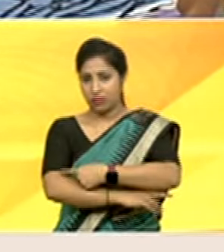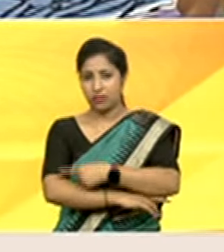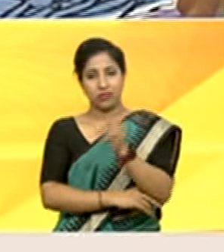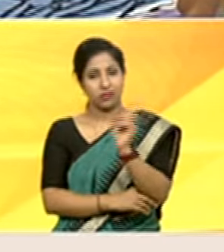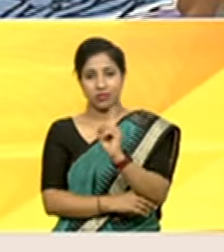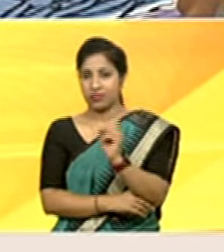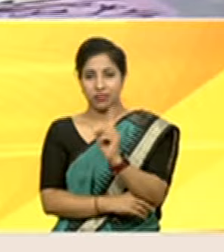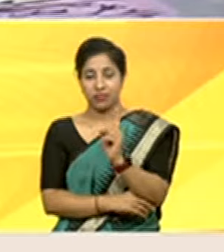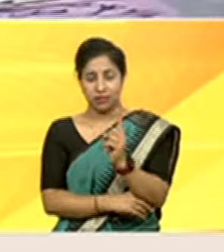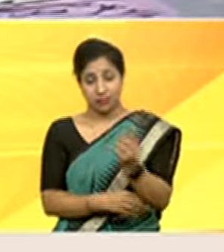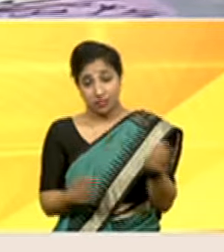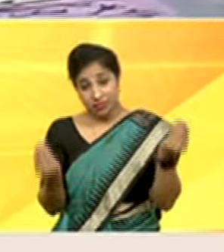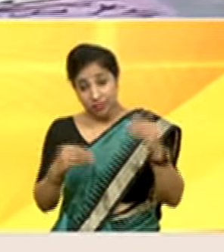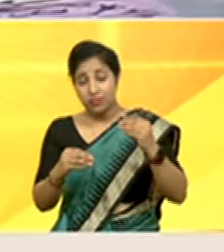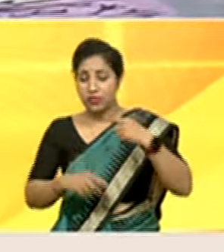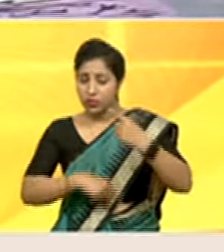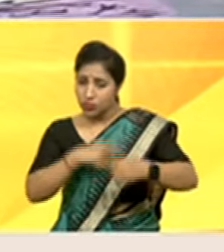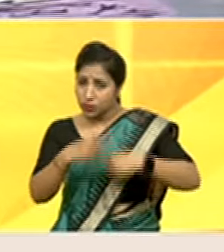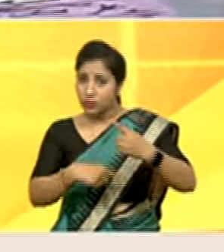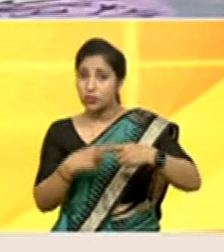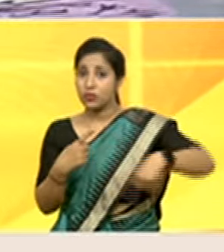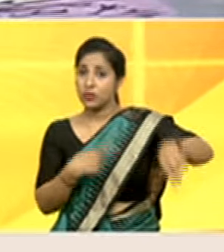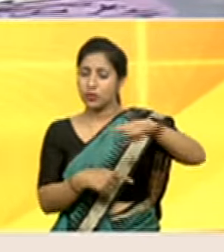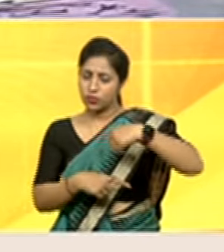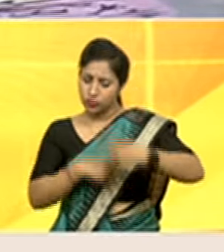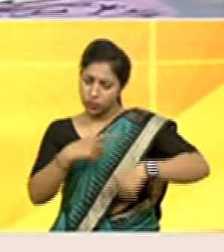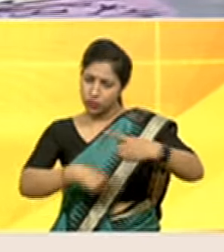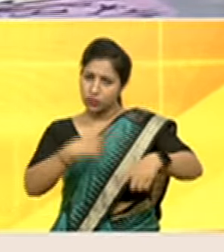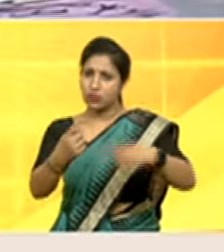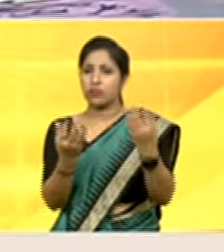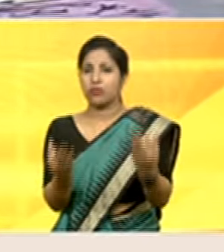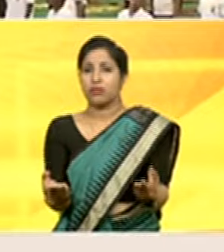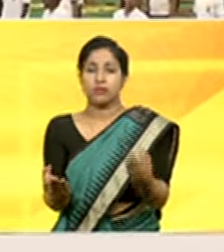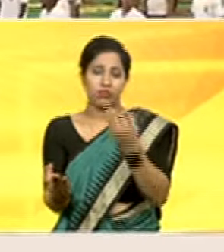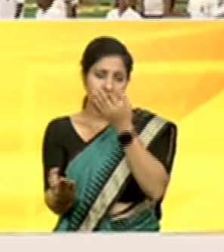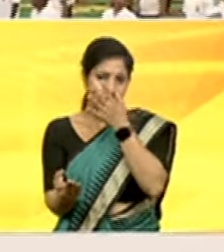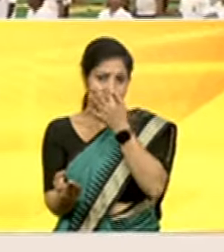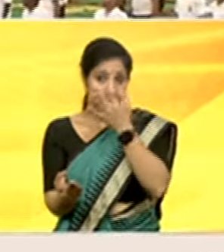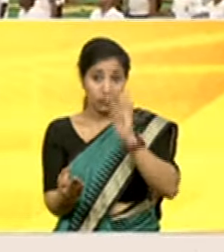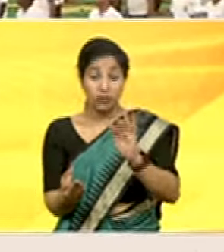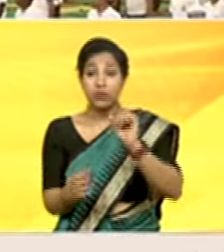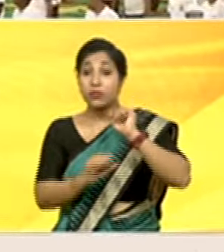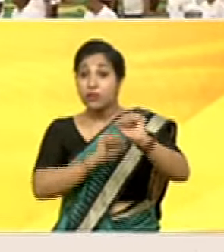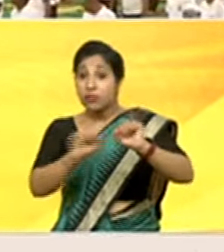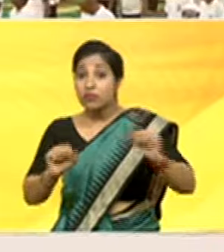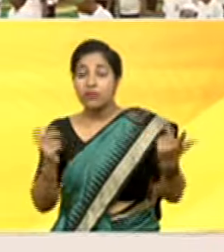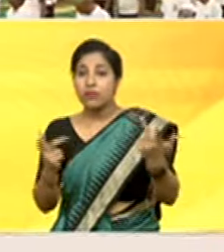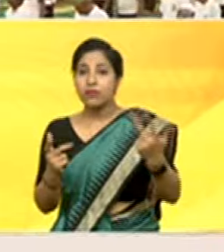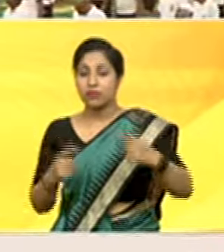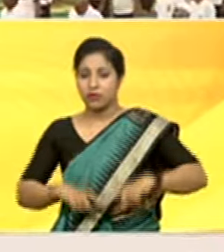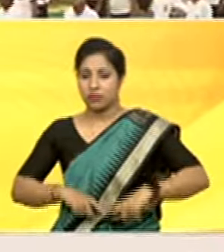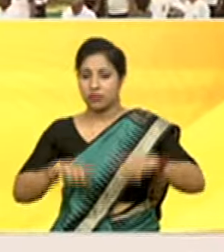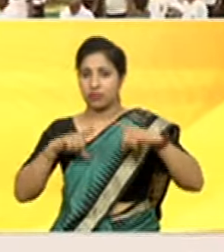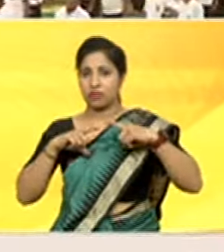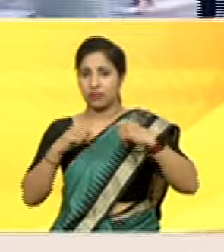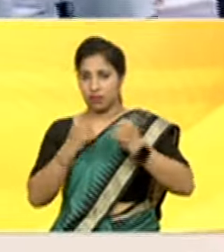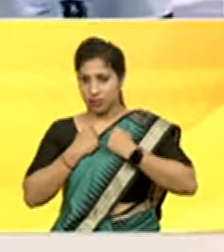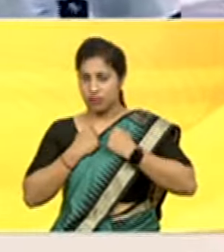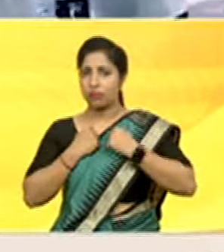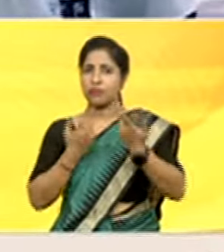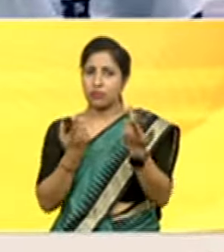अभ्यास नहीं बनाना है। आप नियमित रुप से योग करें। इससे आप अपने जीवन में